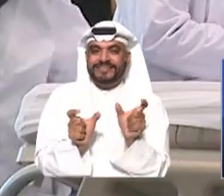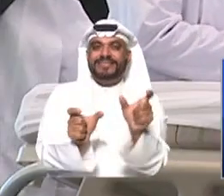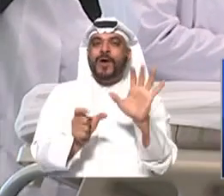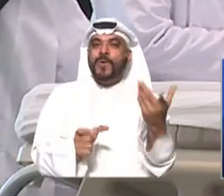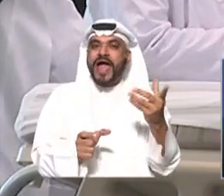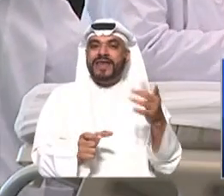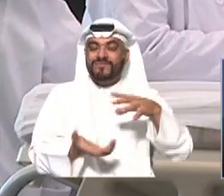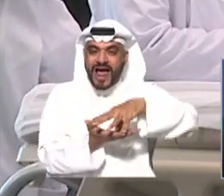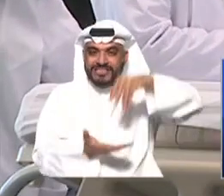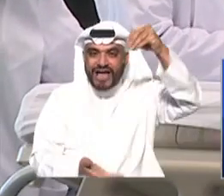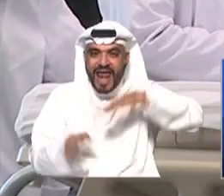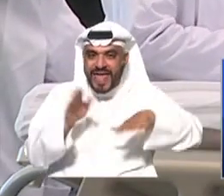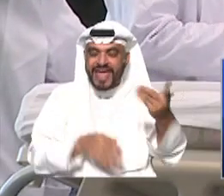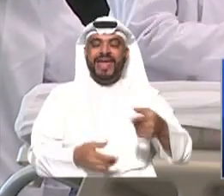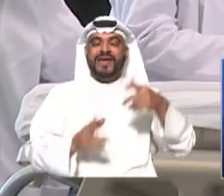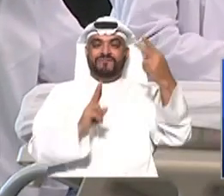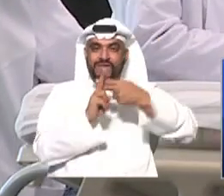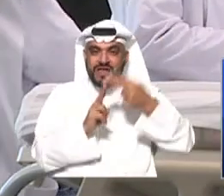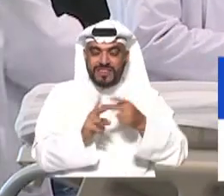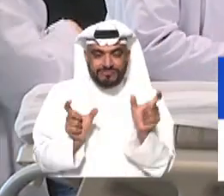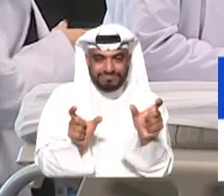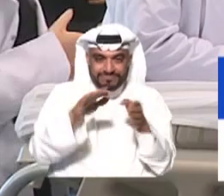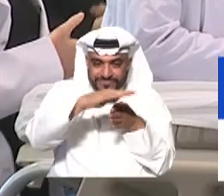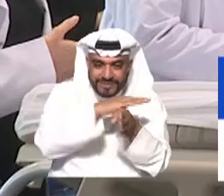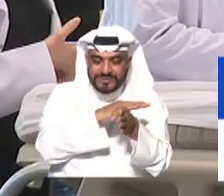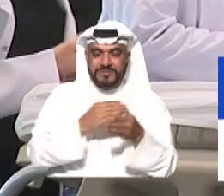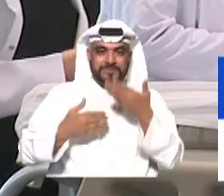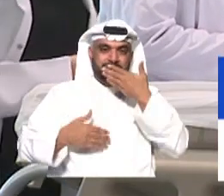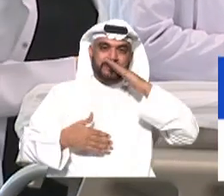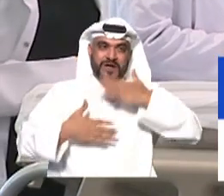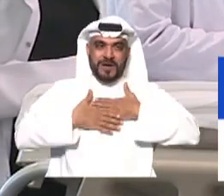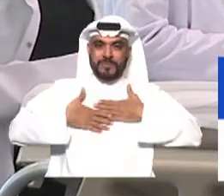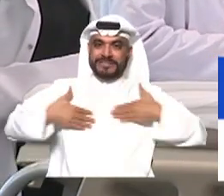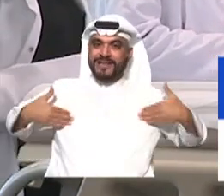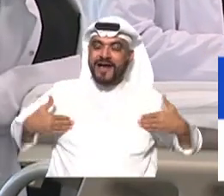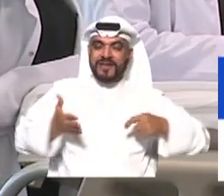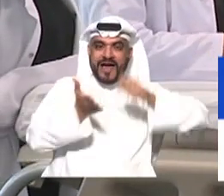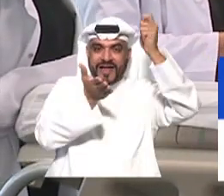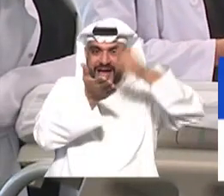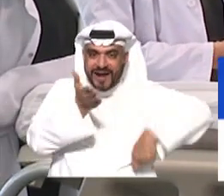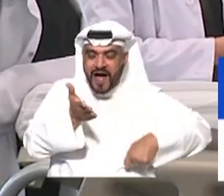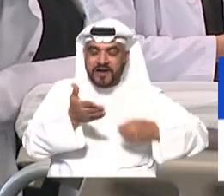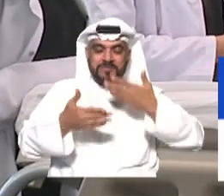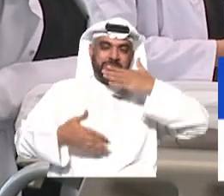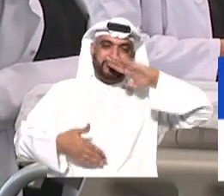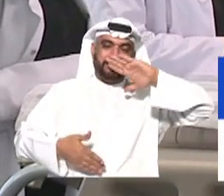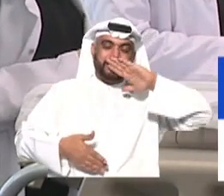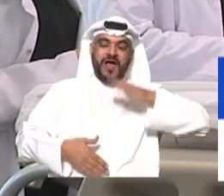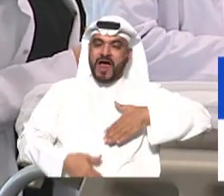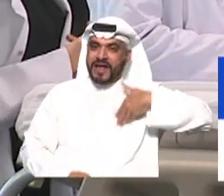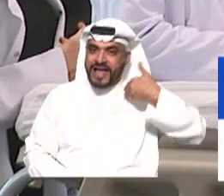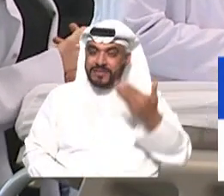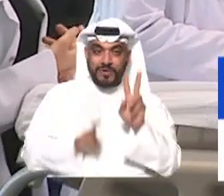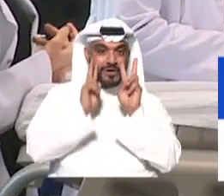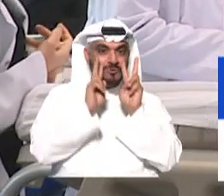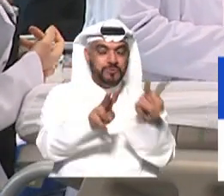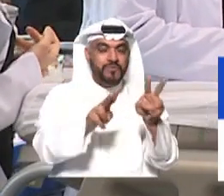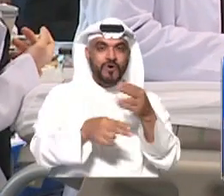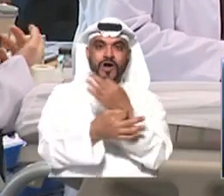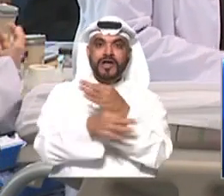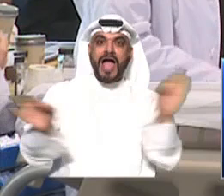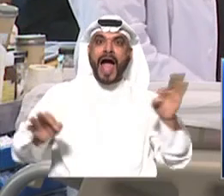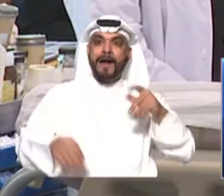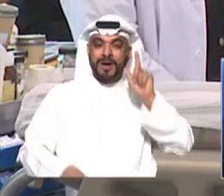طلع مجلس الوزراء في استعانة في طلبتنا، طبعا أسعدنا هذا القرار، ويعني أنا كم كنت أتمنى تشوفون ردة فعل